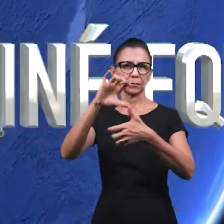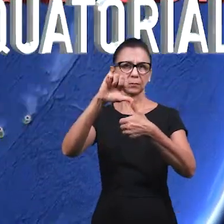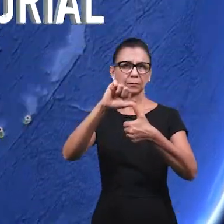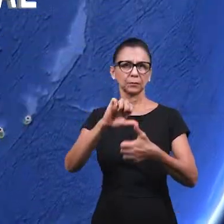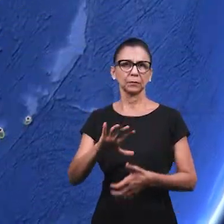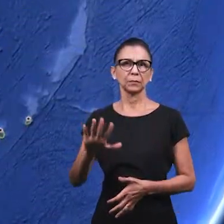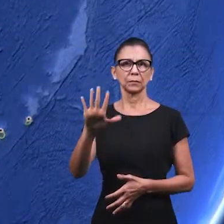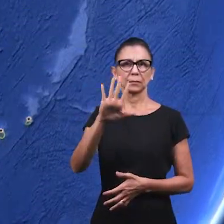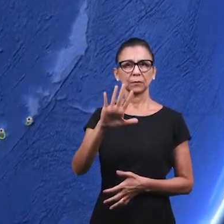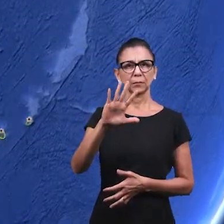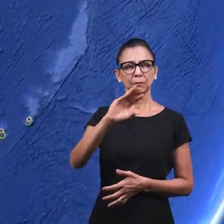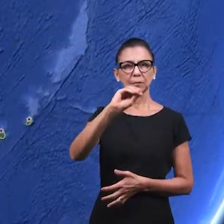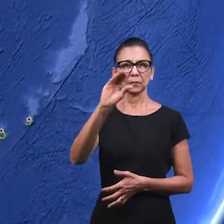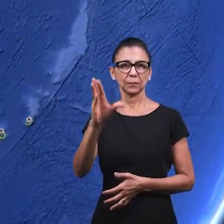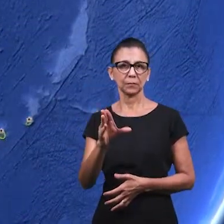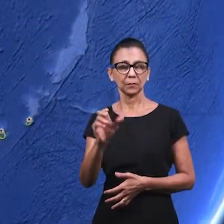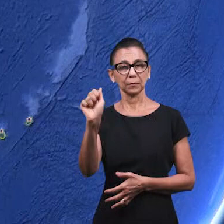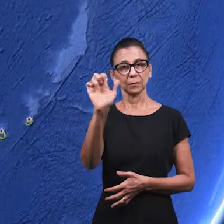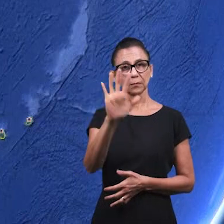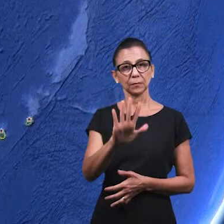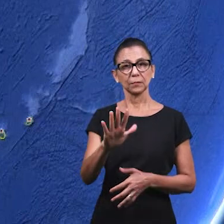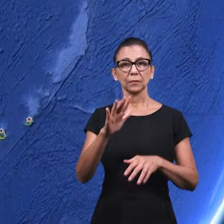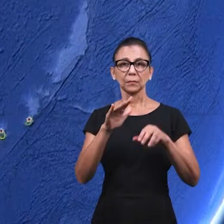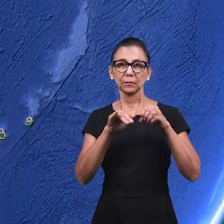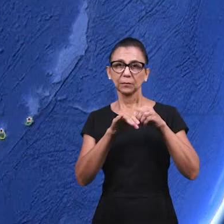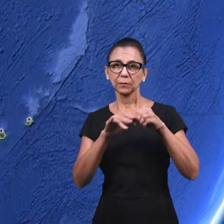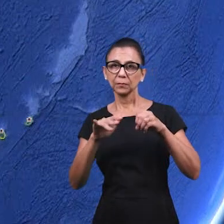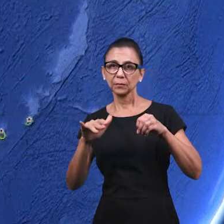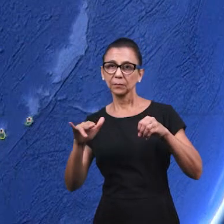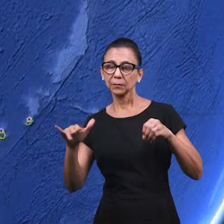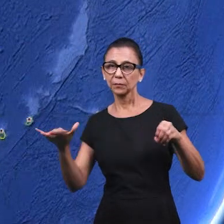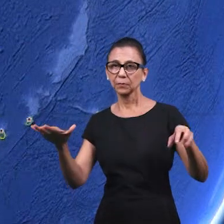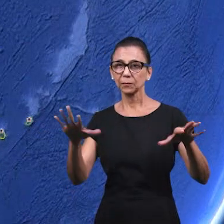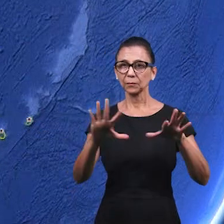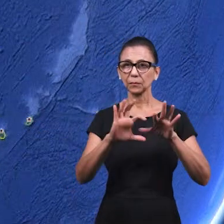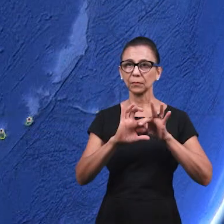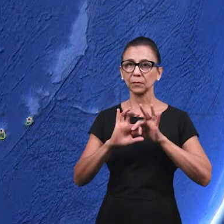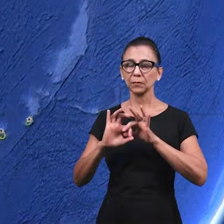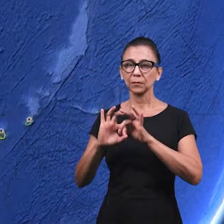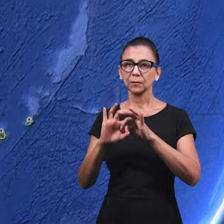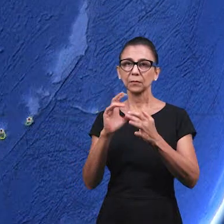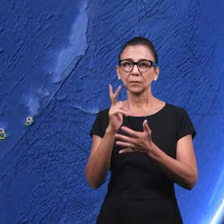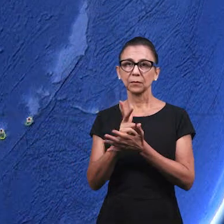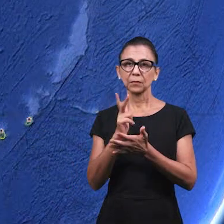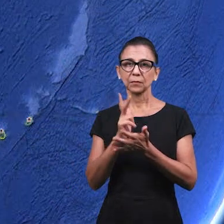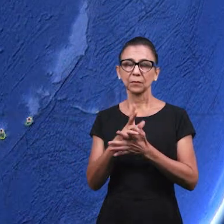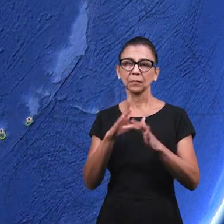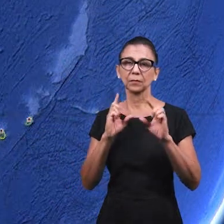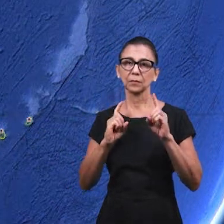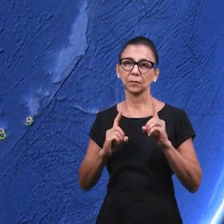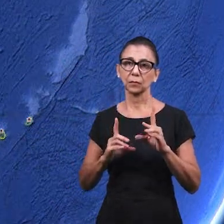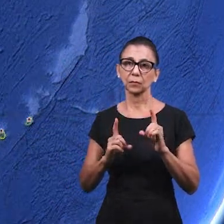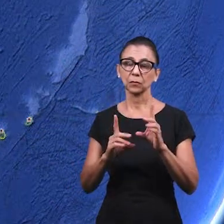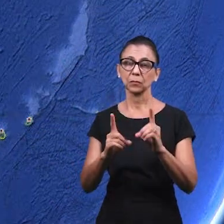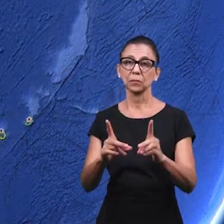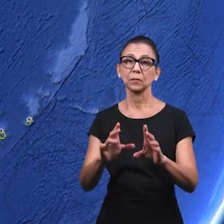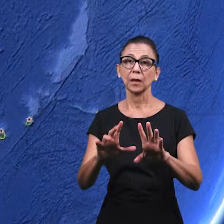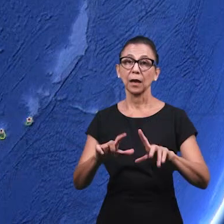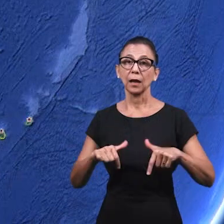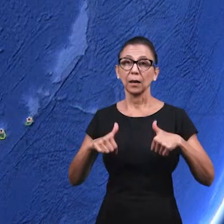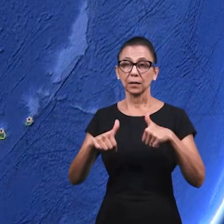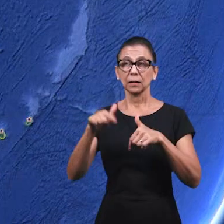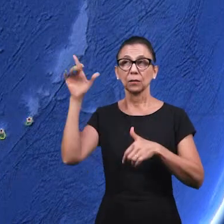Amériques, Europe, Afrique, Asie et Océanie, connectées par la même doctrine, par la direction